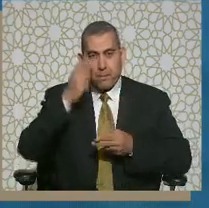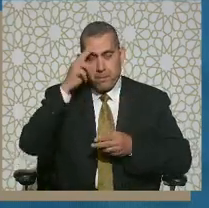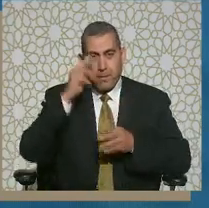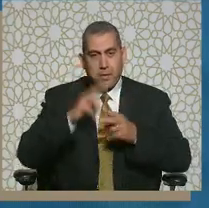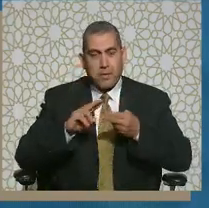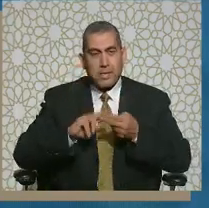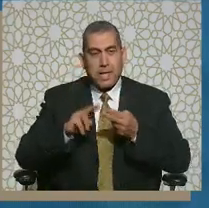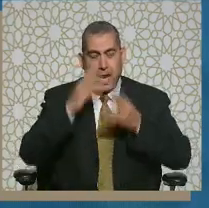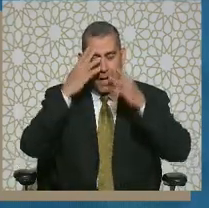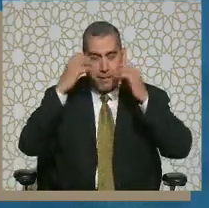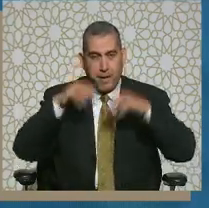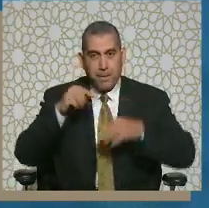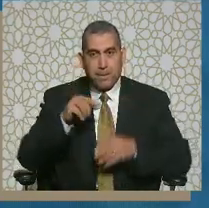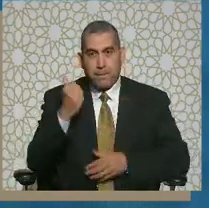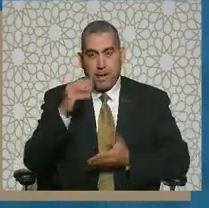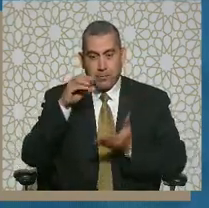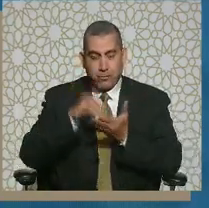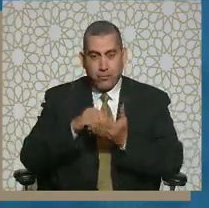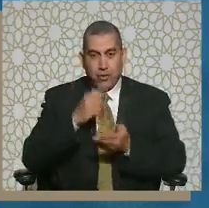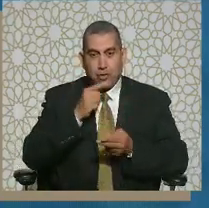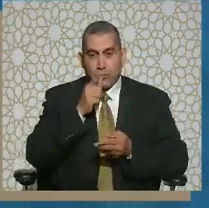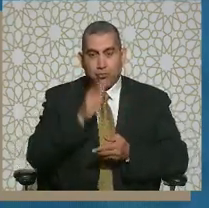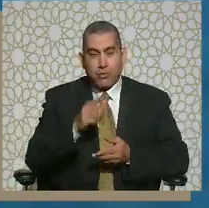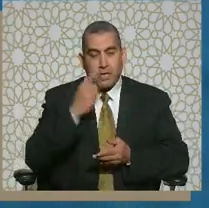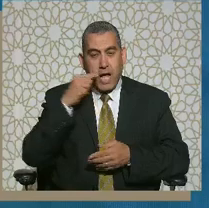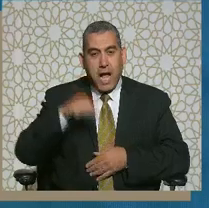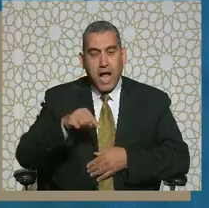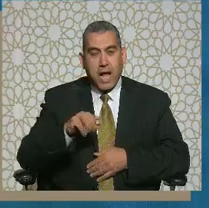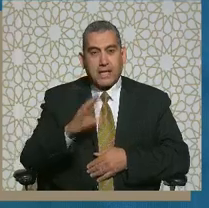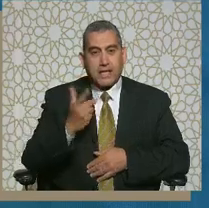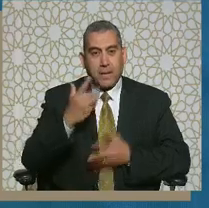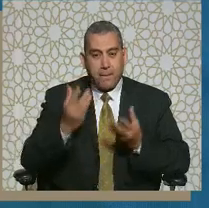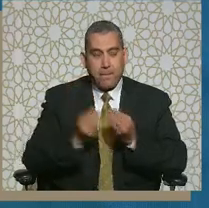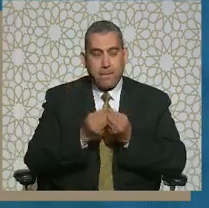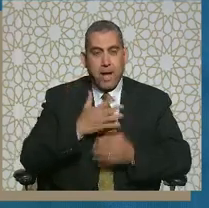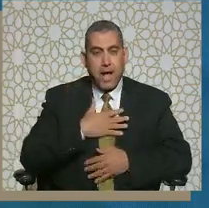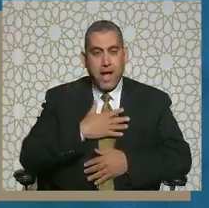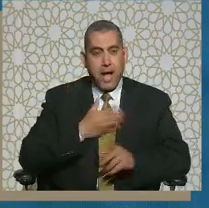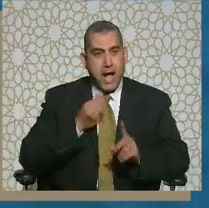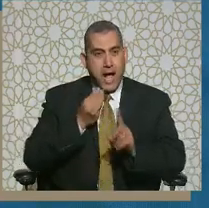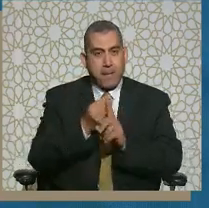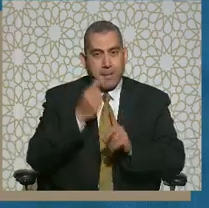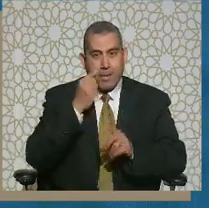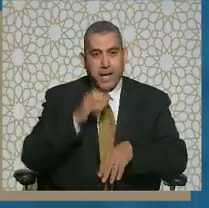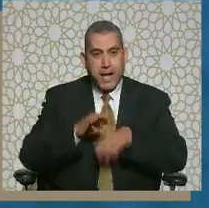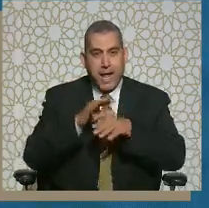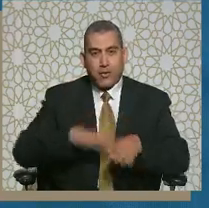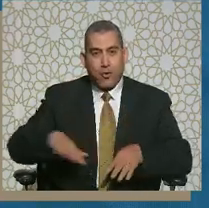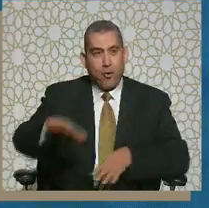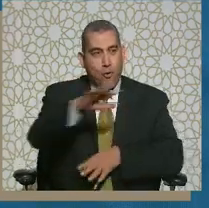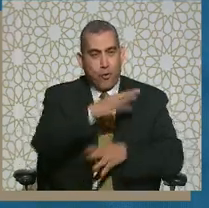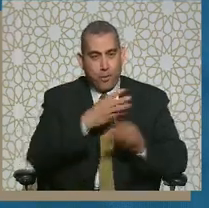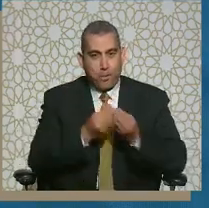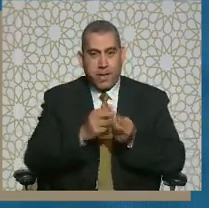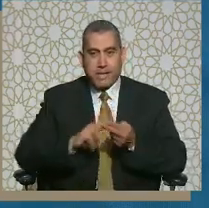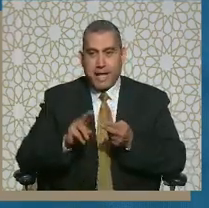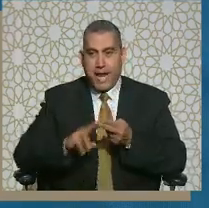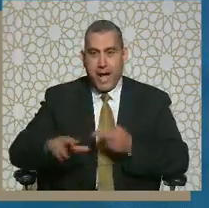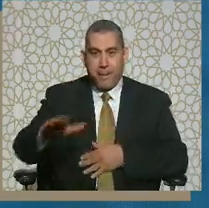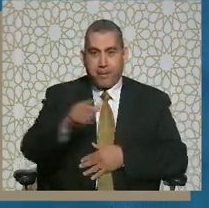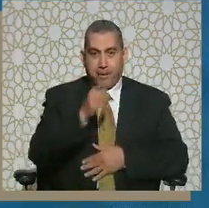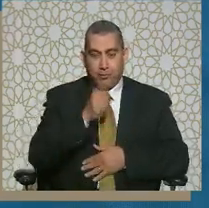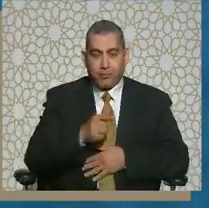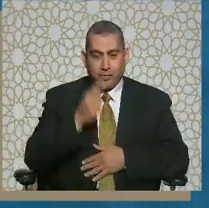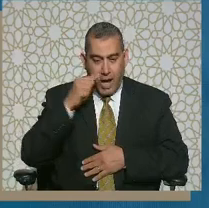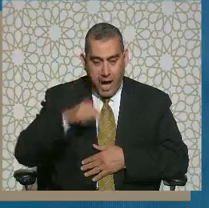وبدانا امبارح نتكلم عن ازاي نحيا مع احبابنا والناس حوالينا في سلام فن تهيا